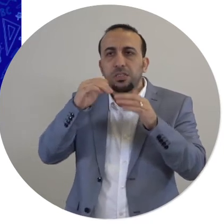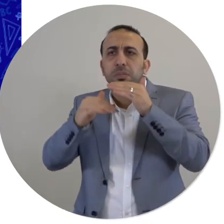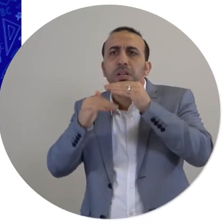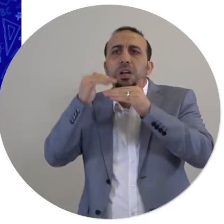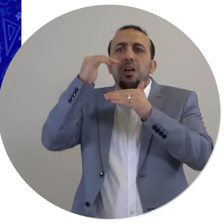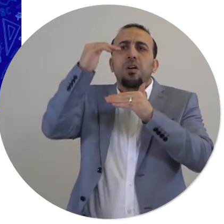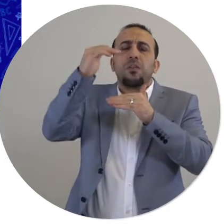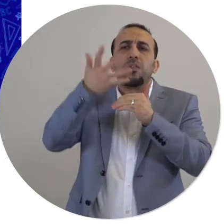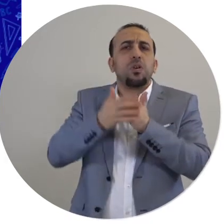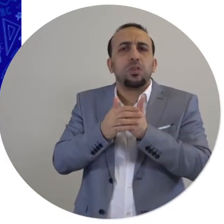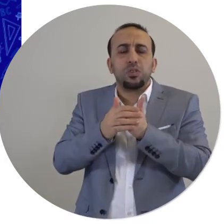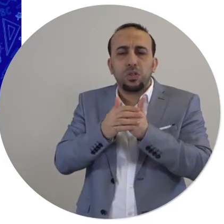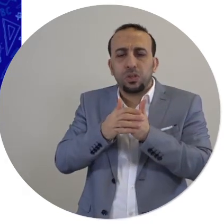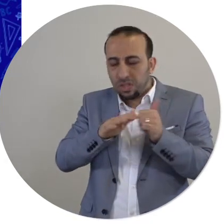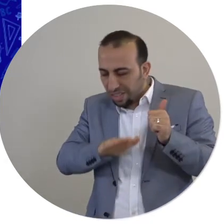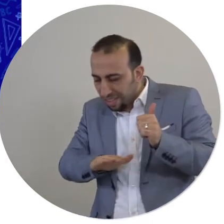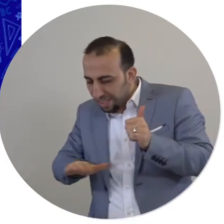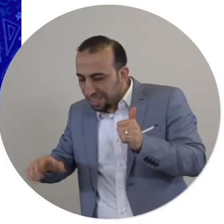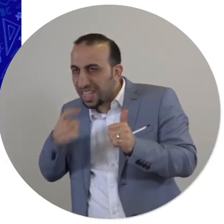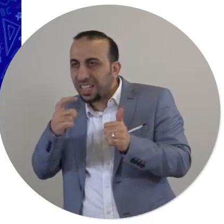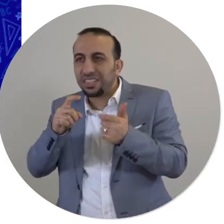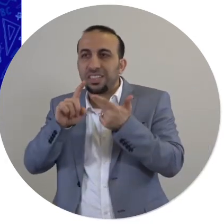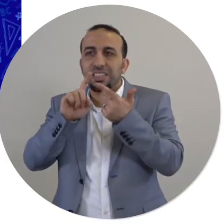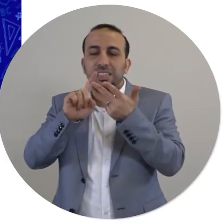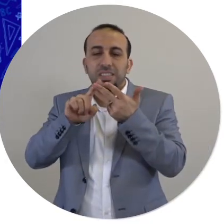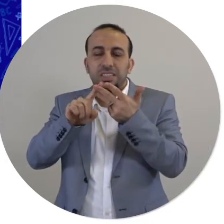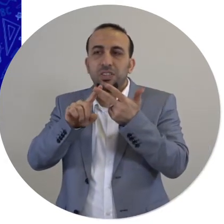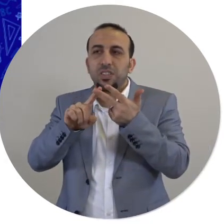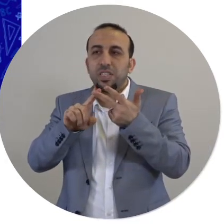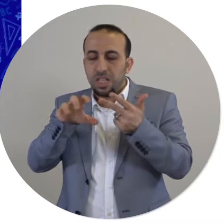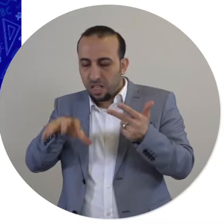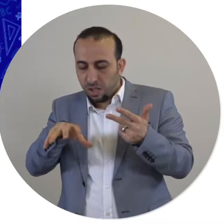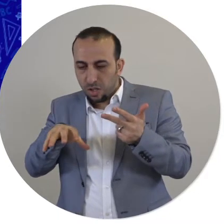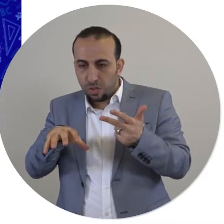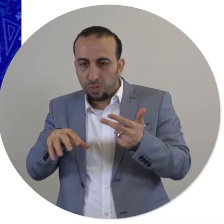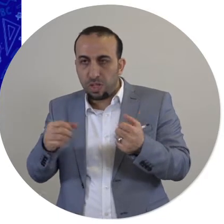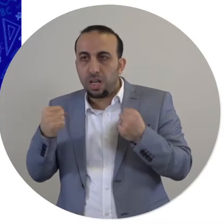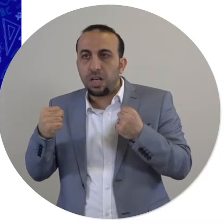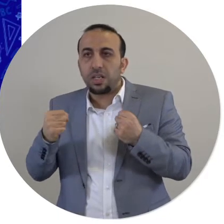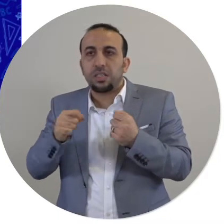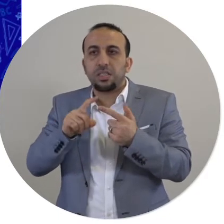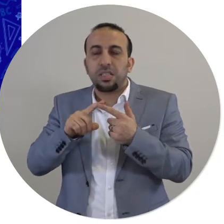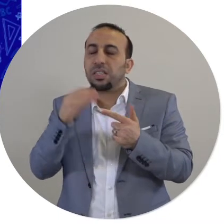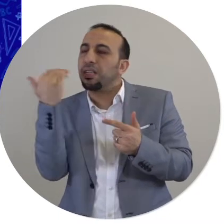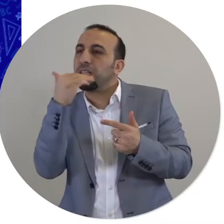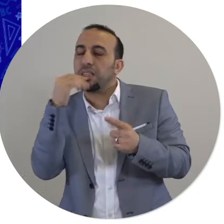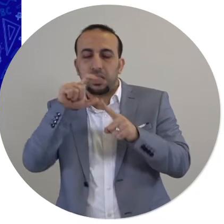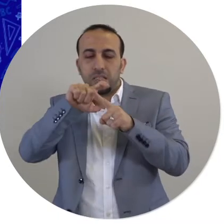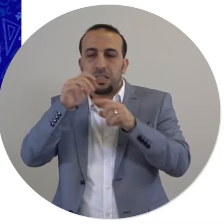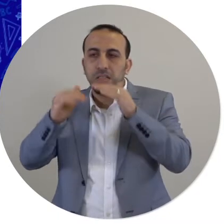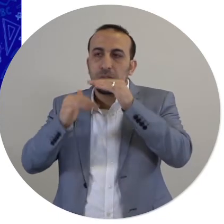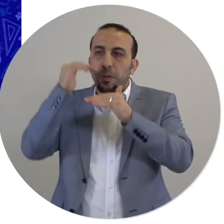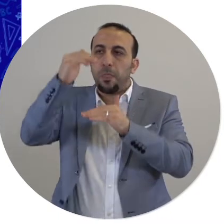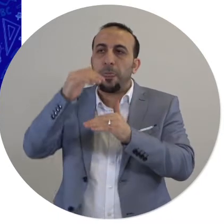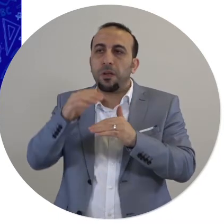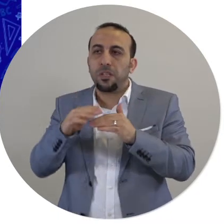بتقسيم السكان وفقا للتركيب العمري؟ لما له أهمية في استخراج جداول الحياة والعمر الافتراضي للسكان،